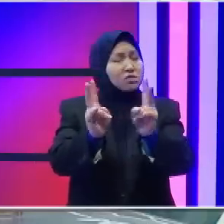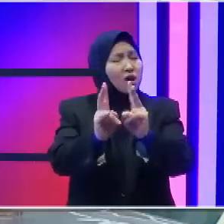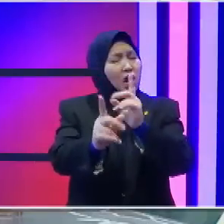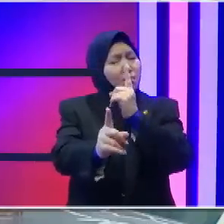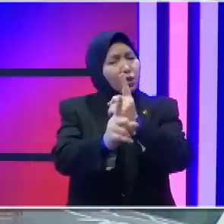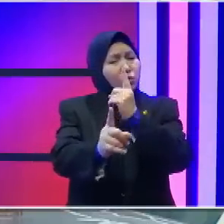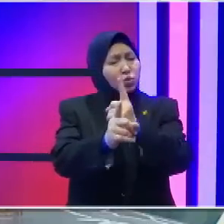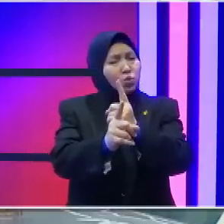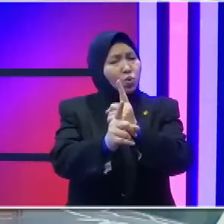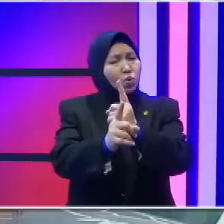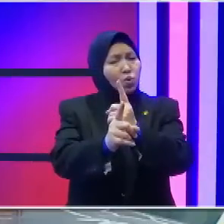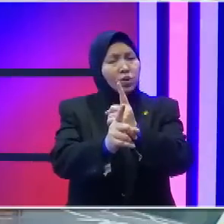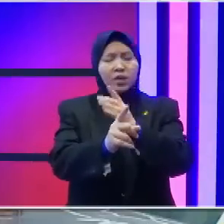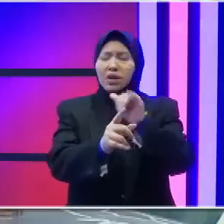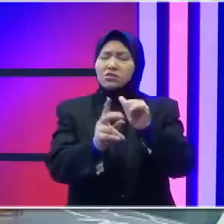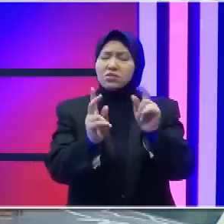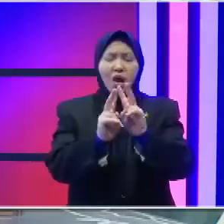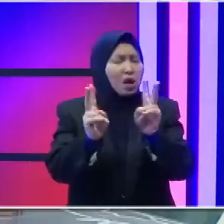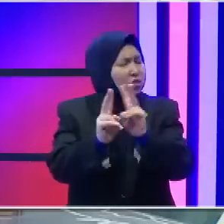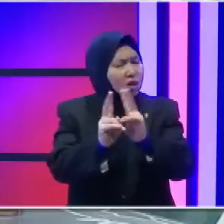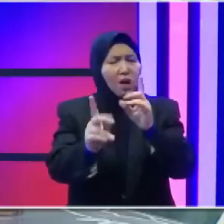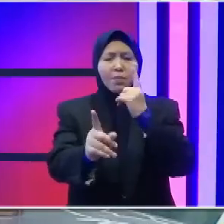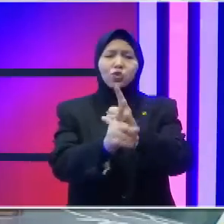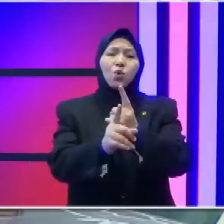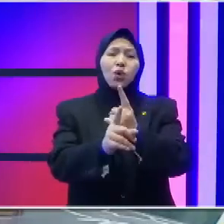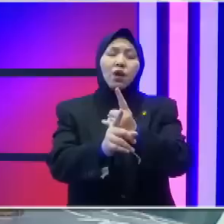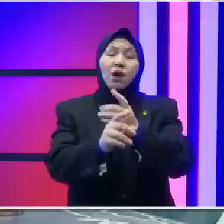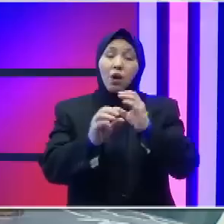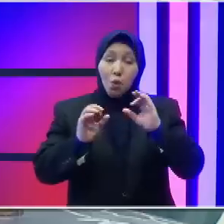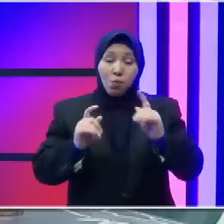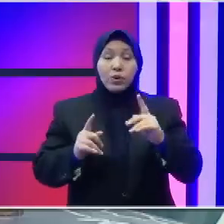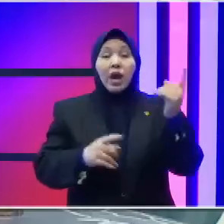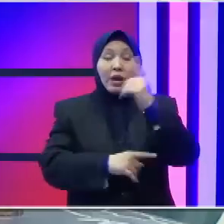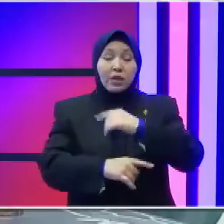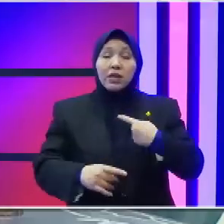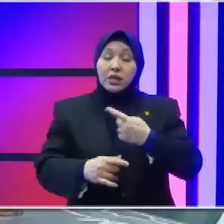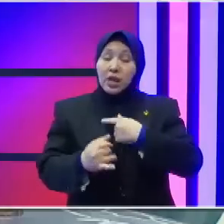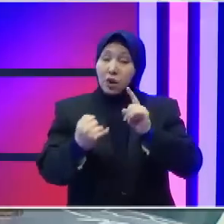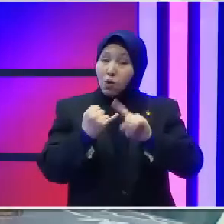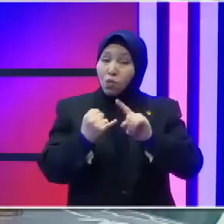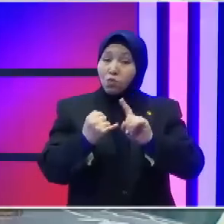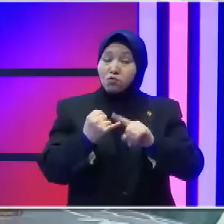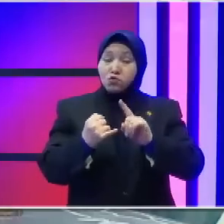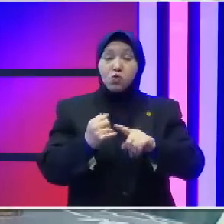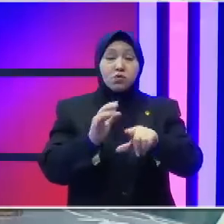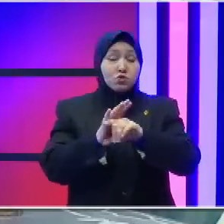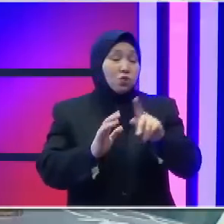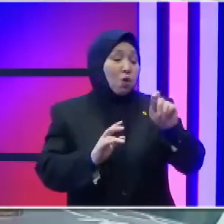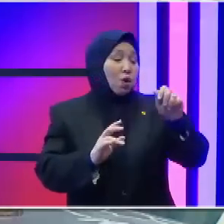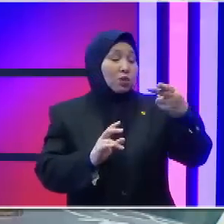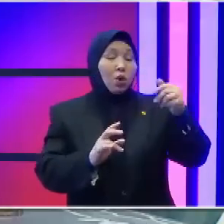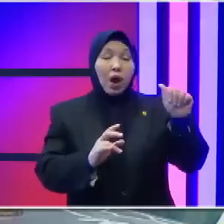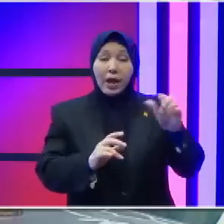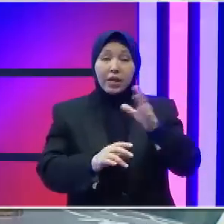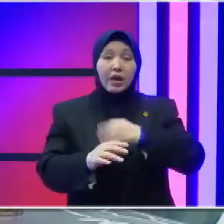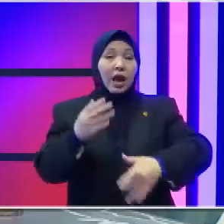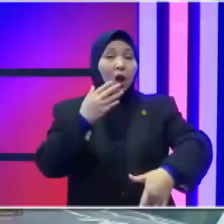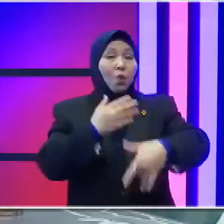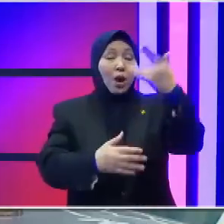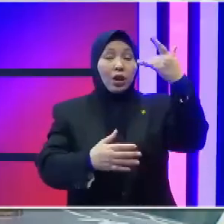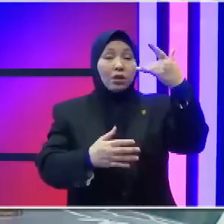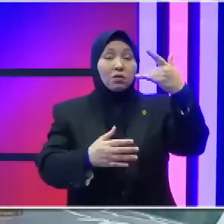betul, hiya aqwam, yang sangat betul. Baik, hari ini kita ada hujung surah Taha, kemudian awal